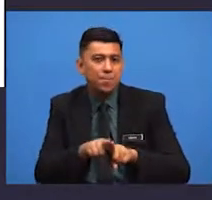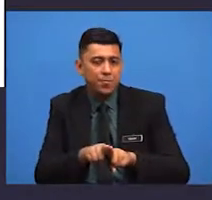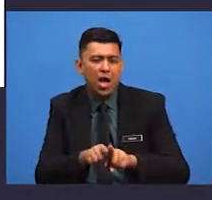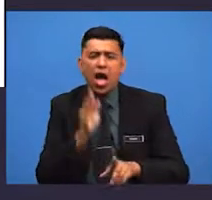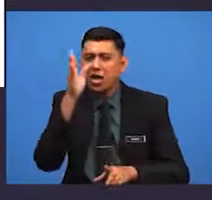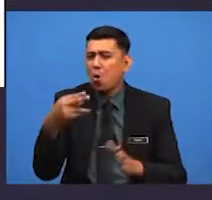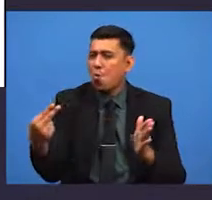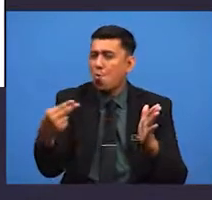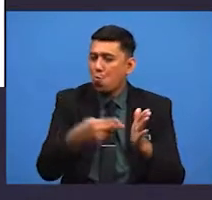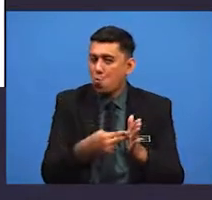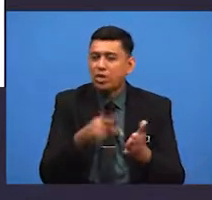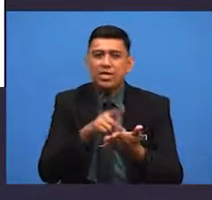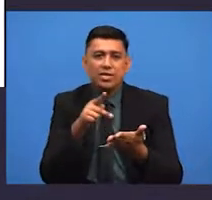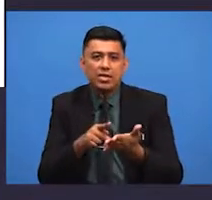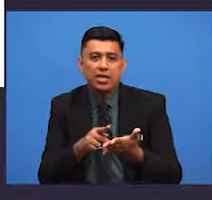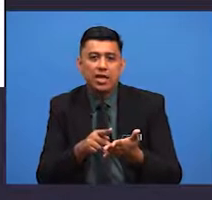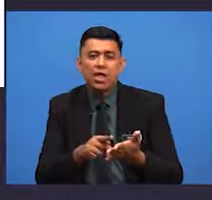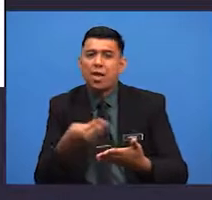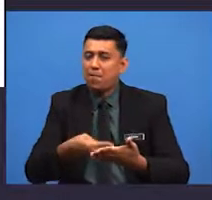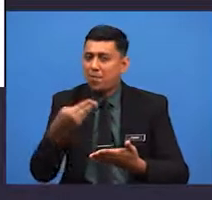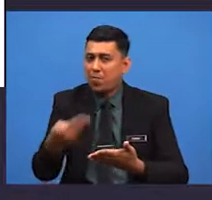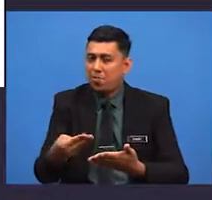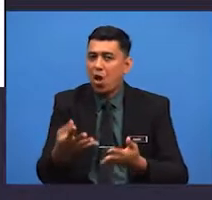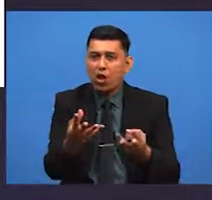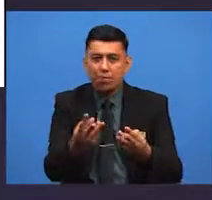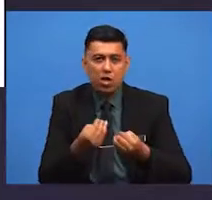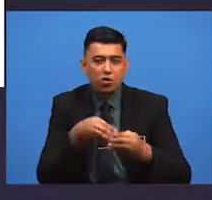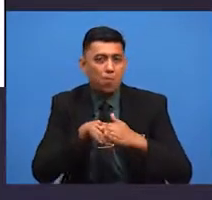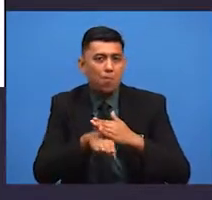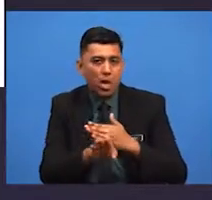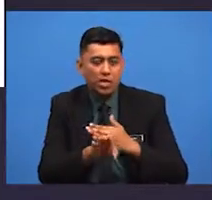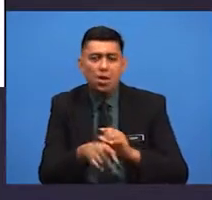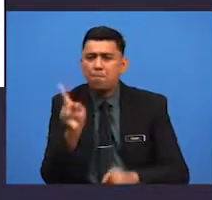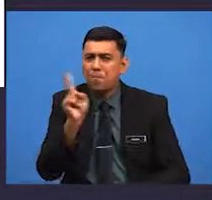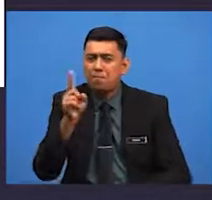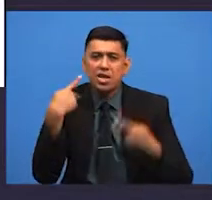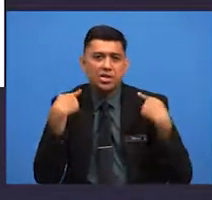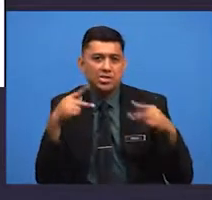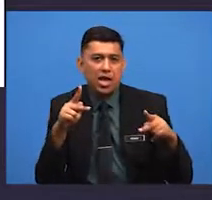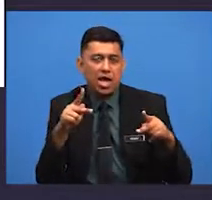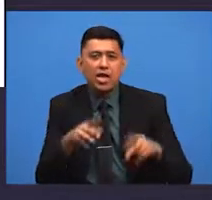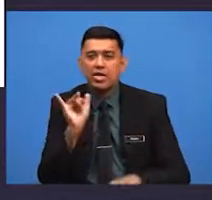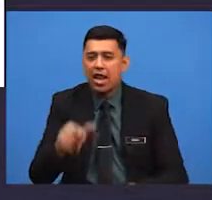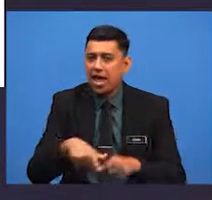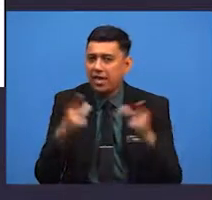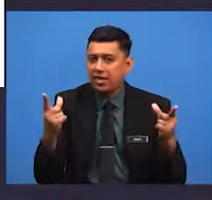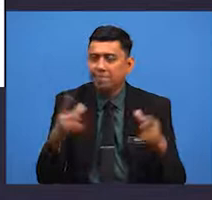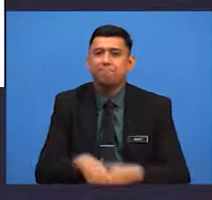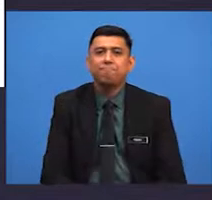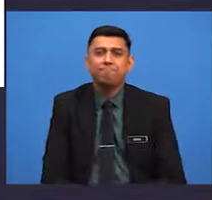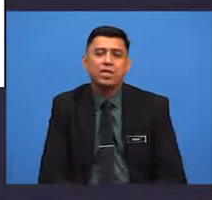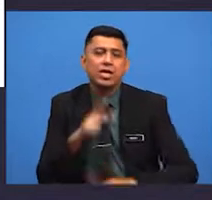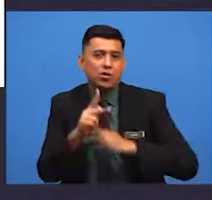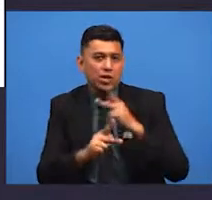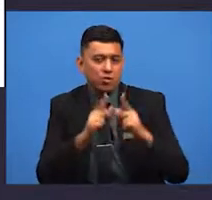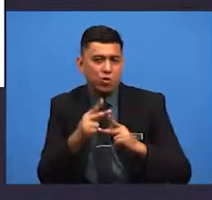akan berulang sekiranya pelanggan ingin memasuki mana-mana premis kedai yang lain.